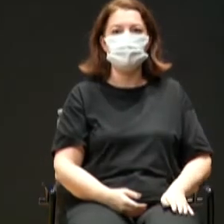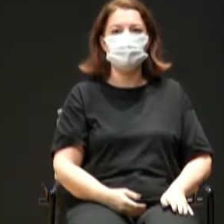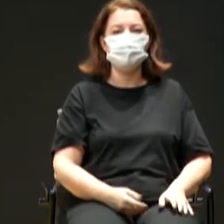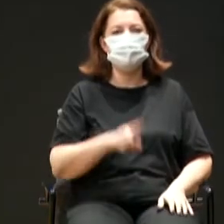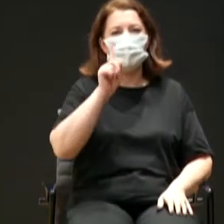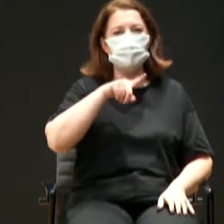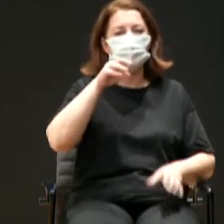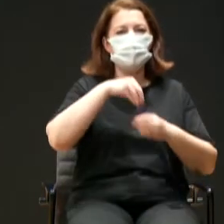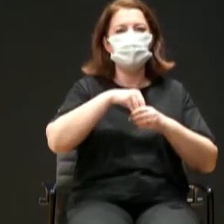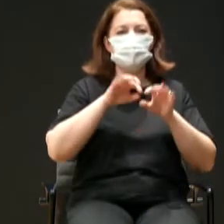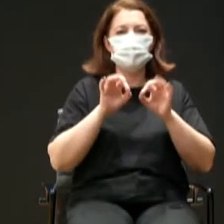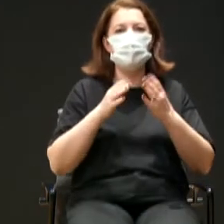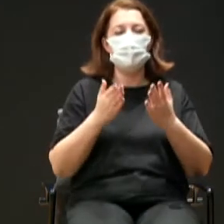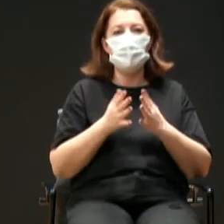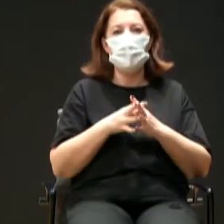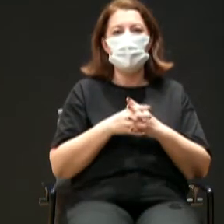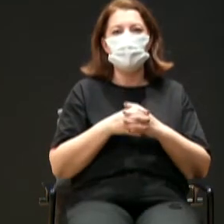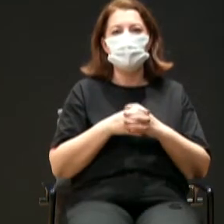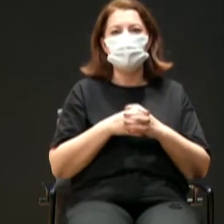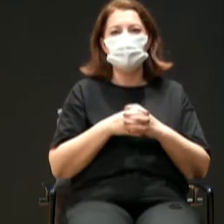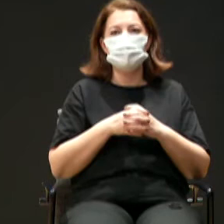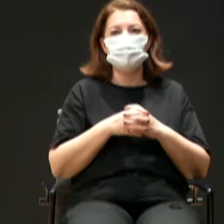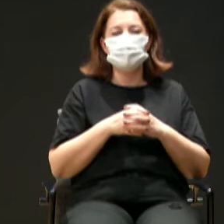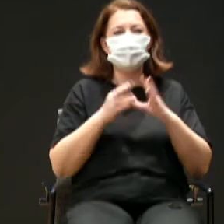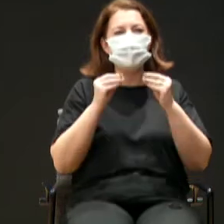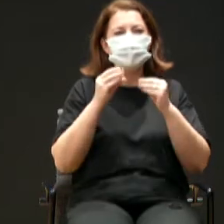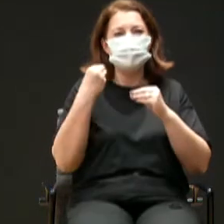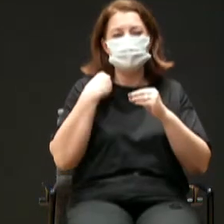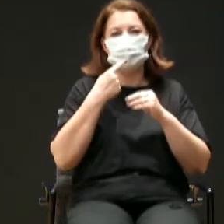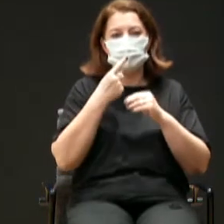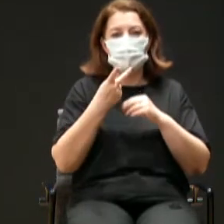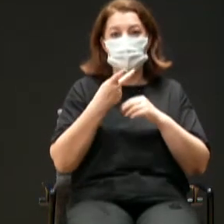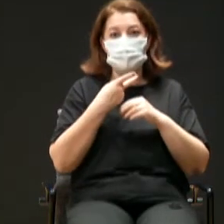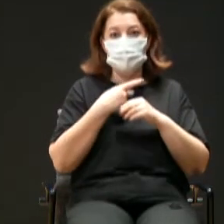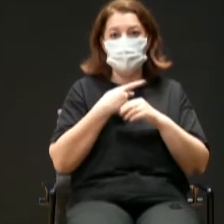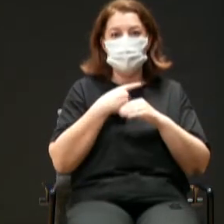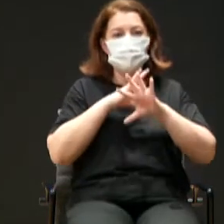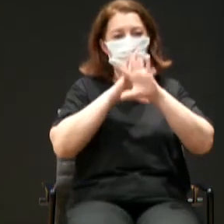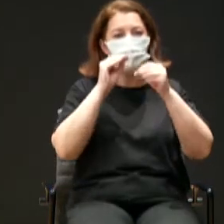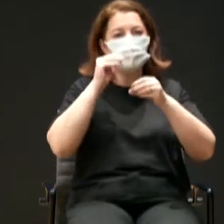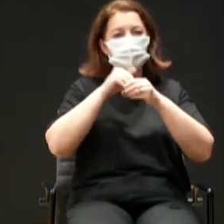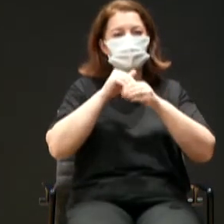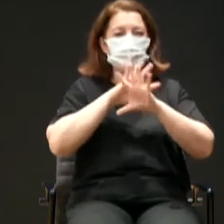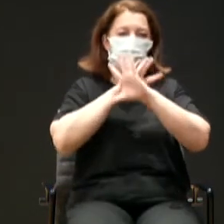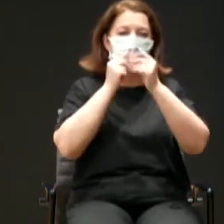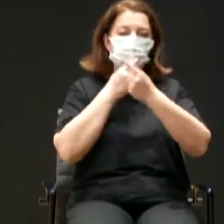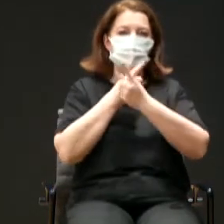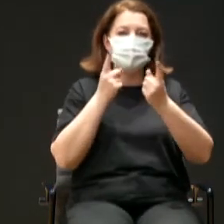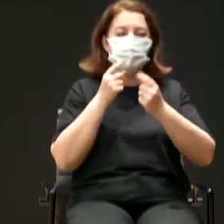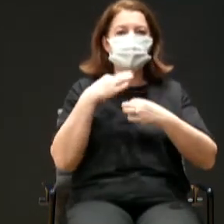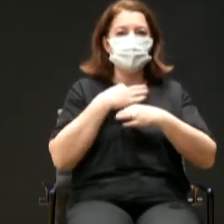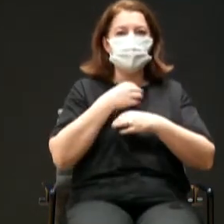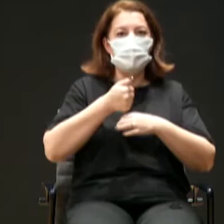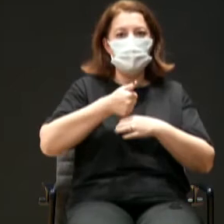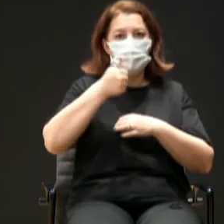gündeme geçeceğiz ama arada kaynamasın, taze tazeyken söyleyeyim. Bunu ben bütün meclise hitaben söylüyorum. Sayın